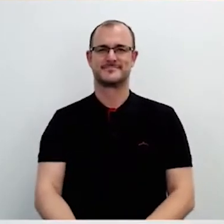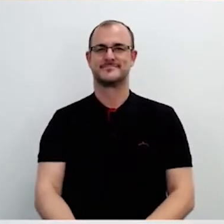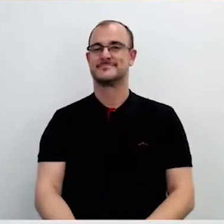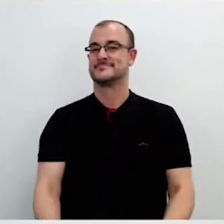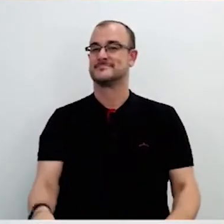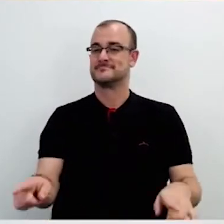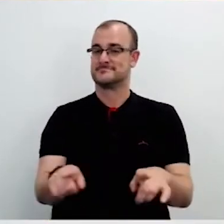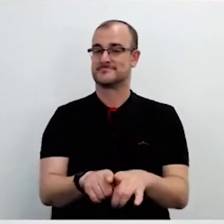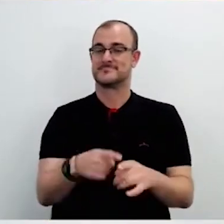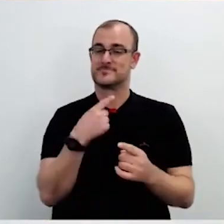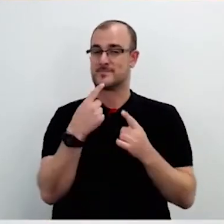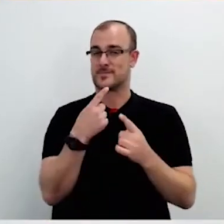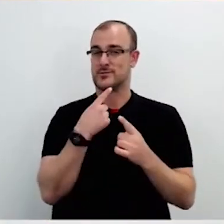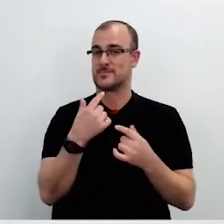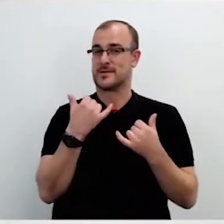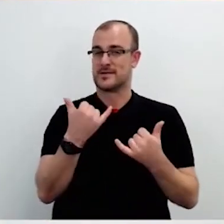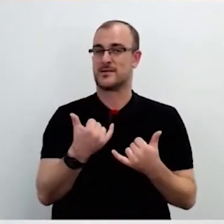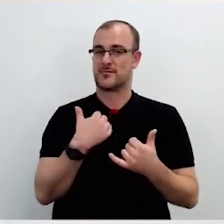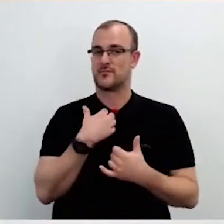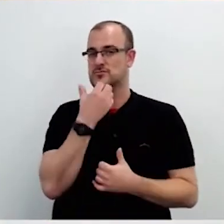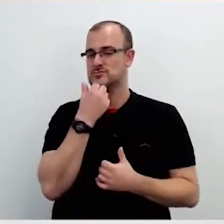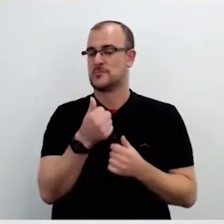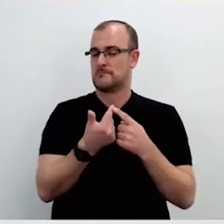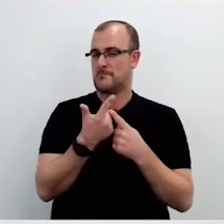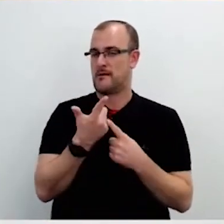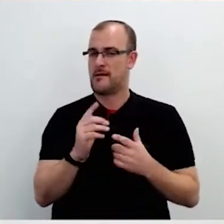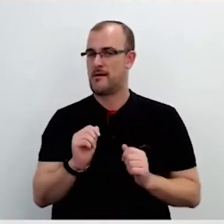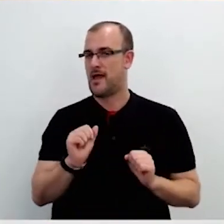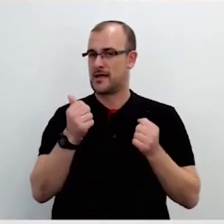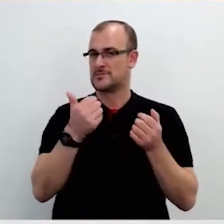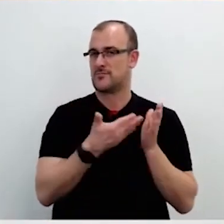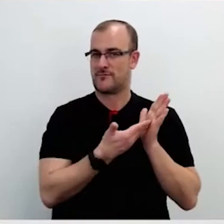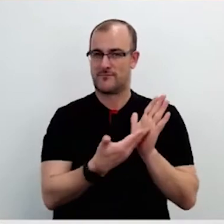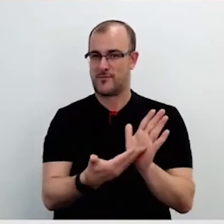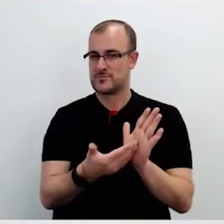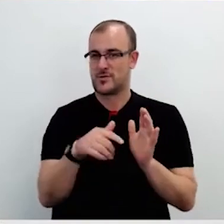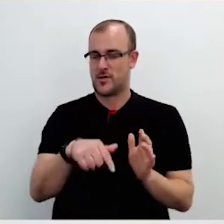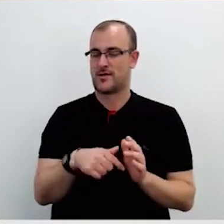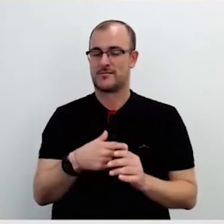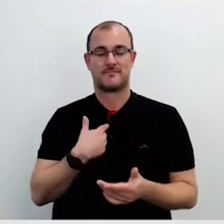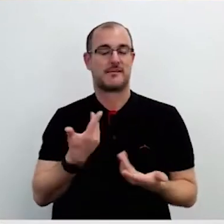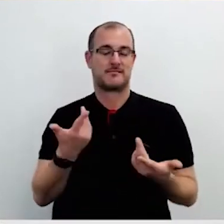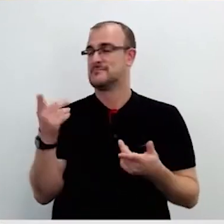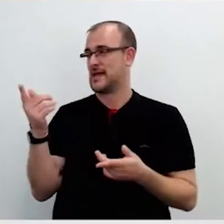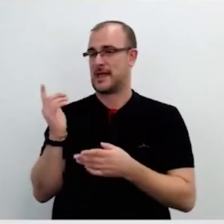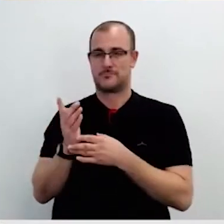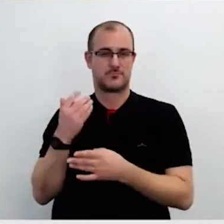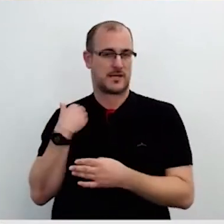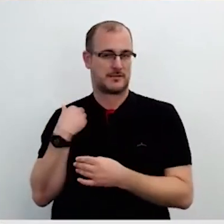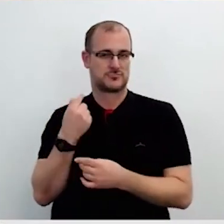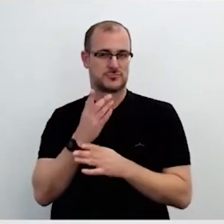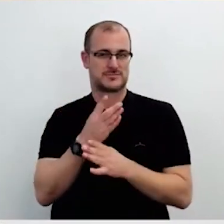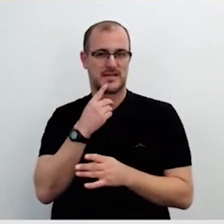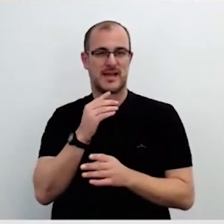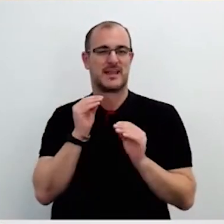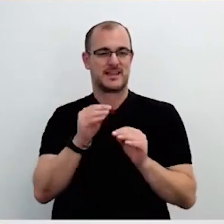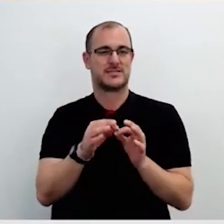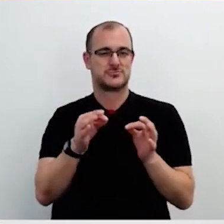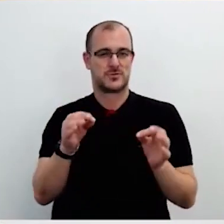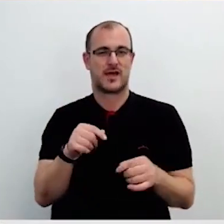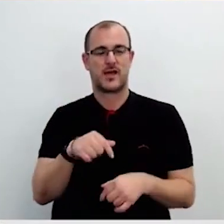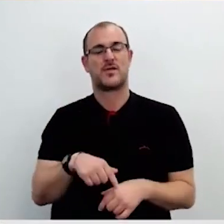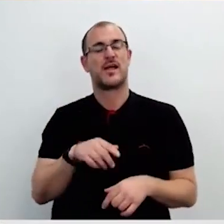Passend zu unserem Gespräch wollen wir gerne auch noch ein paar Aktionen vorstellen, die heute stattfinden. Teach Today ist, wie gesagt, auch mit dabei. Kinder